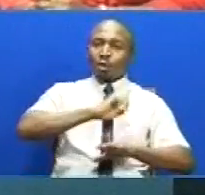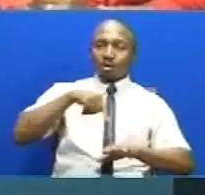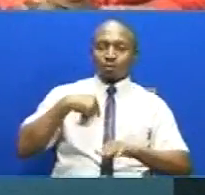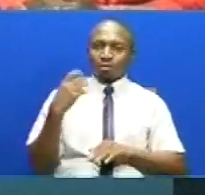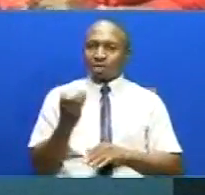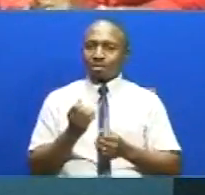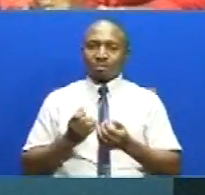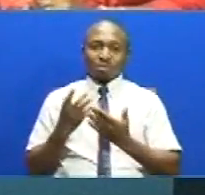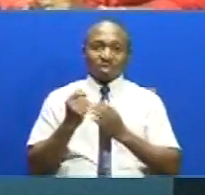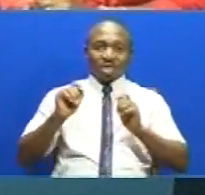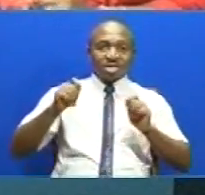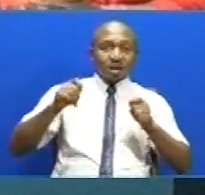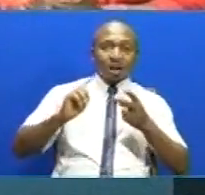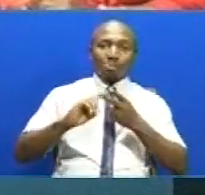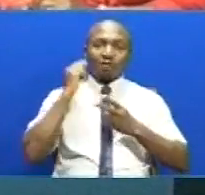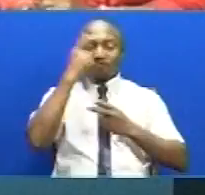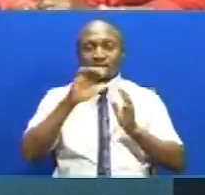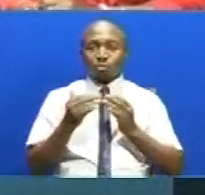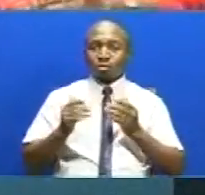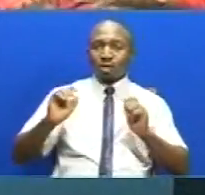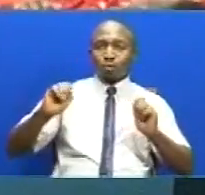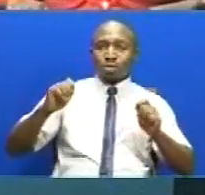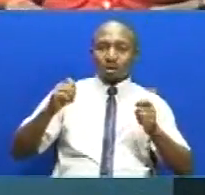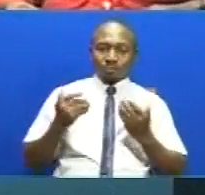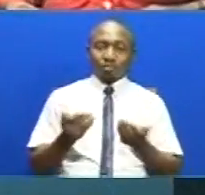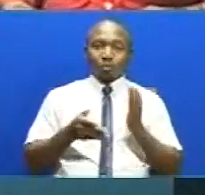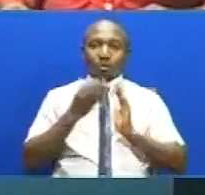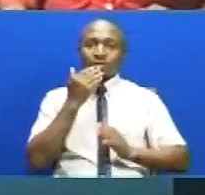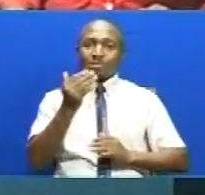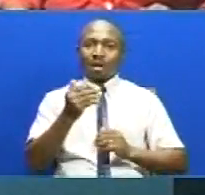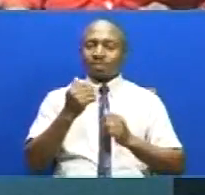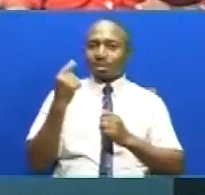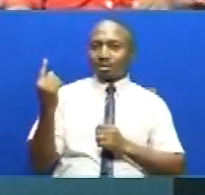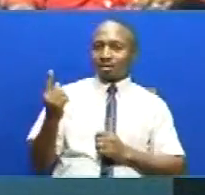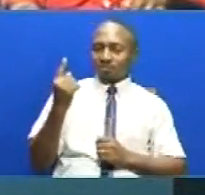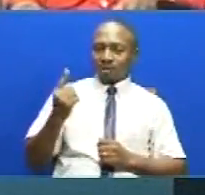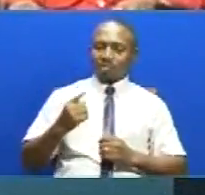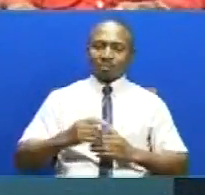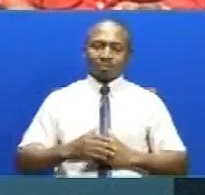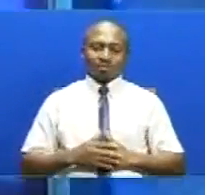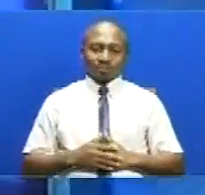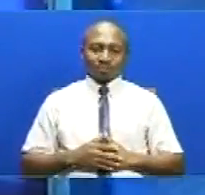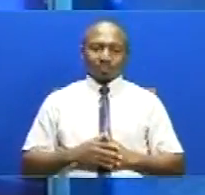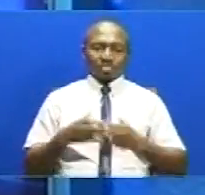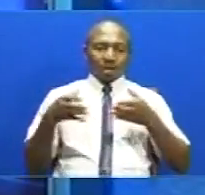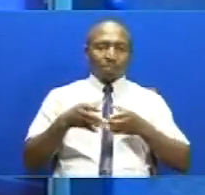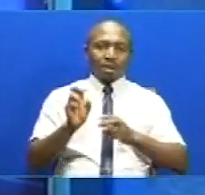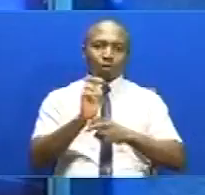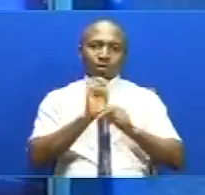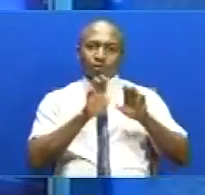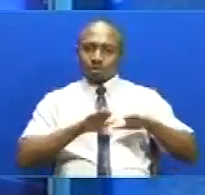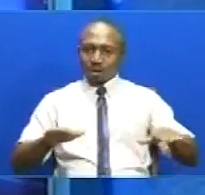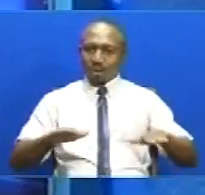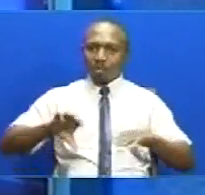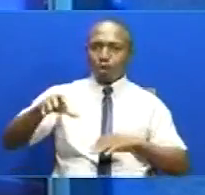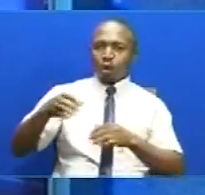ikiwemo Instagram, Facebook na Twitter. Tunaanza na habari za kitaifa. Kamati ya Ulinzi na Usalama ya